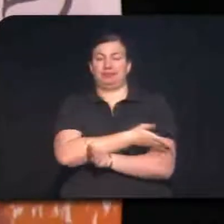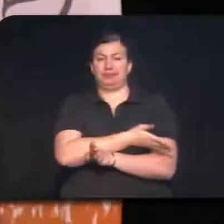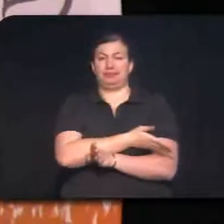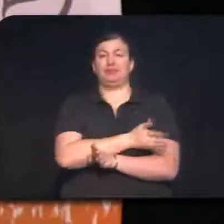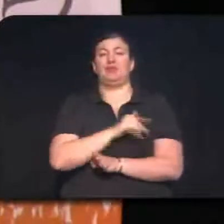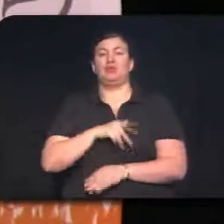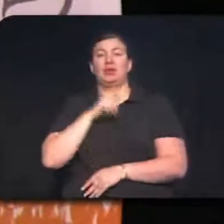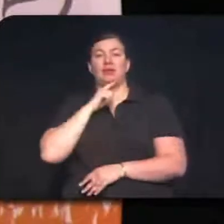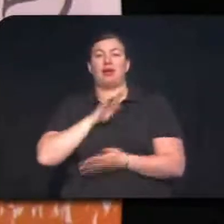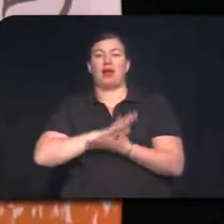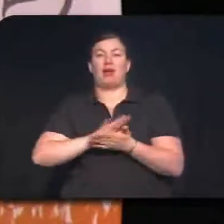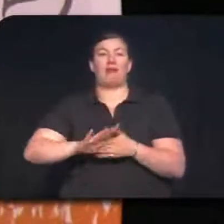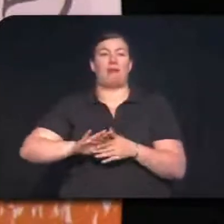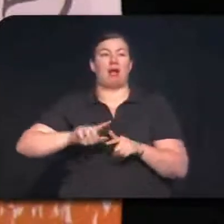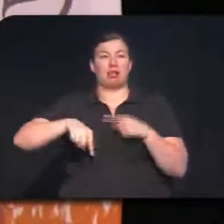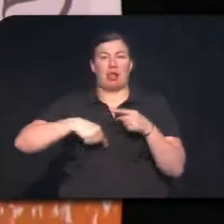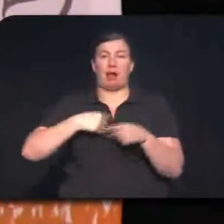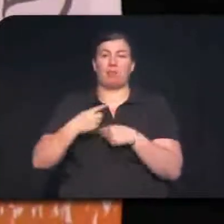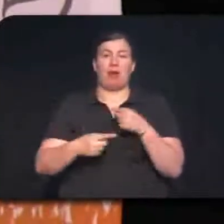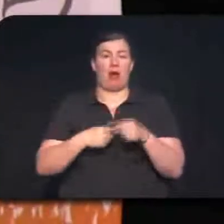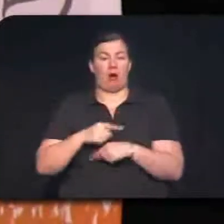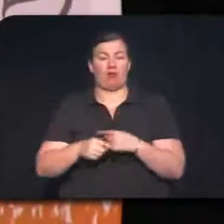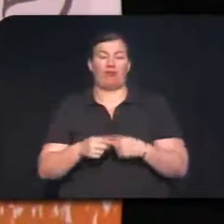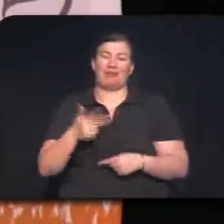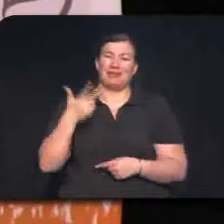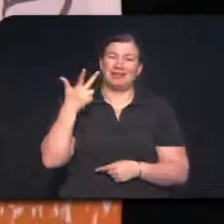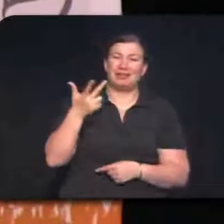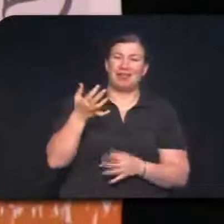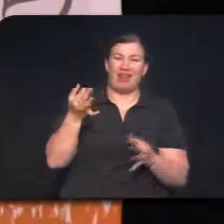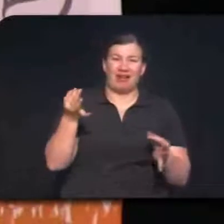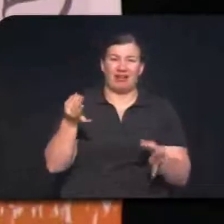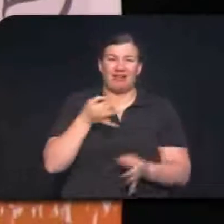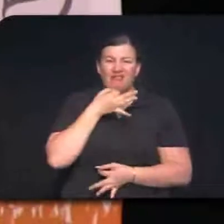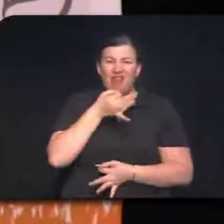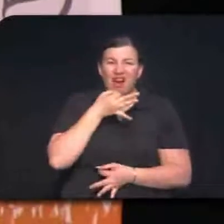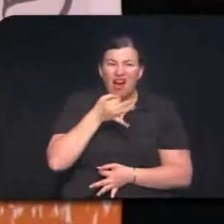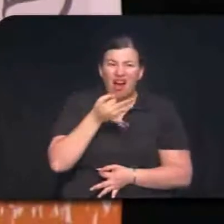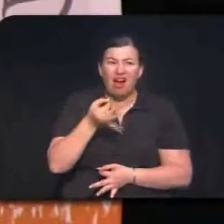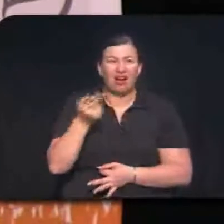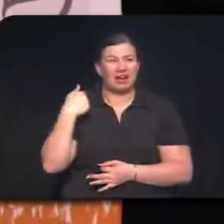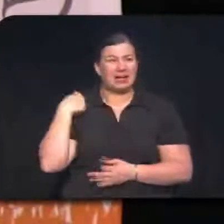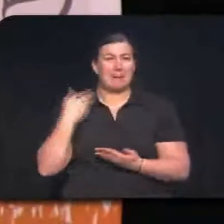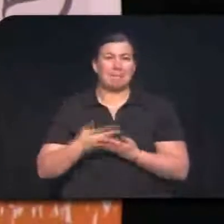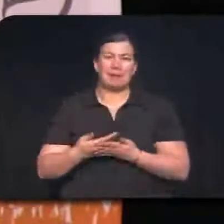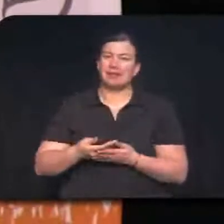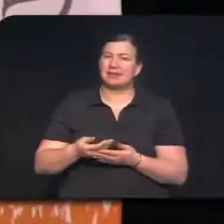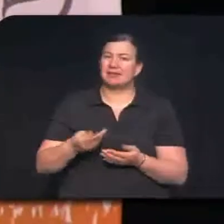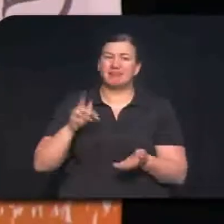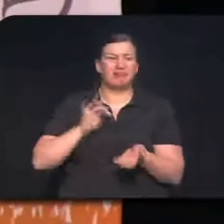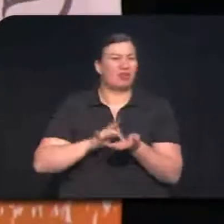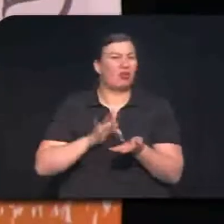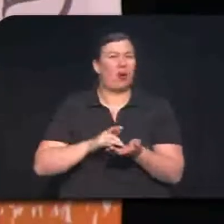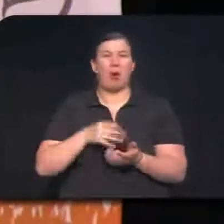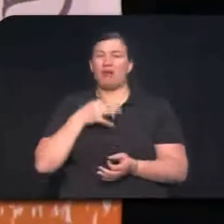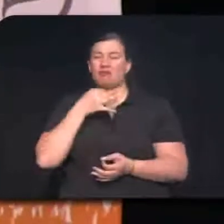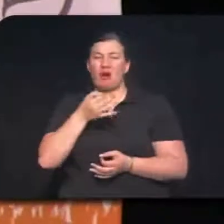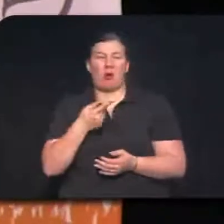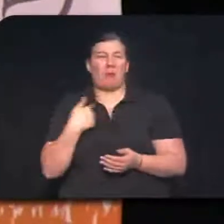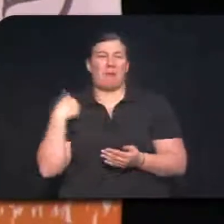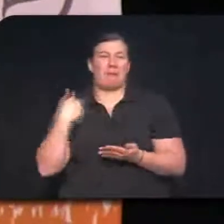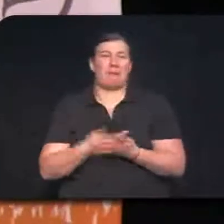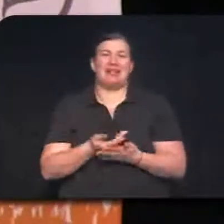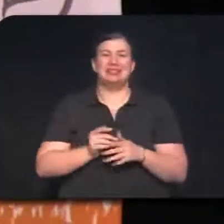wir lassen uns einfach mal beginnen aber diese drei Fragen sind die elementarfragen warum das ganze Thema scheitert warum auch das Liquid bei uns nicht läuft